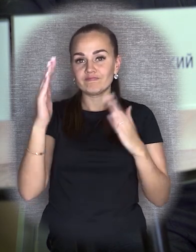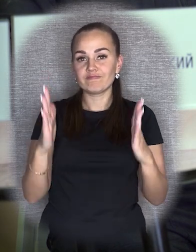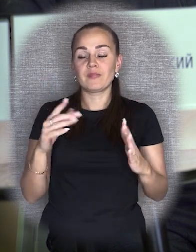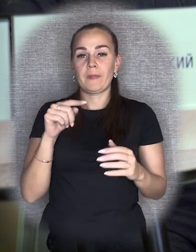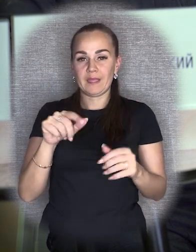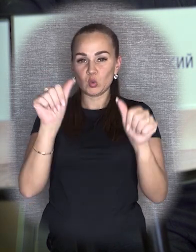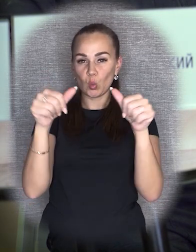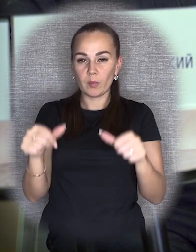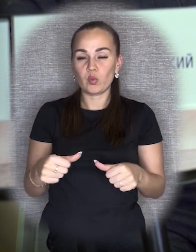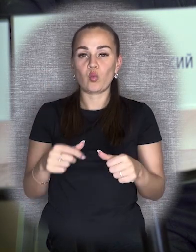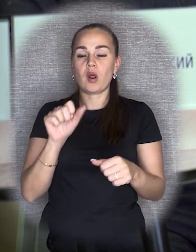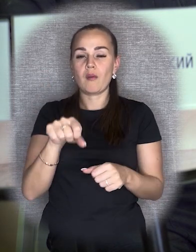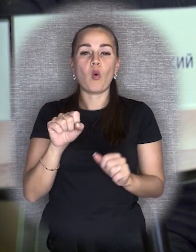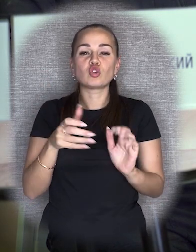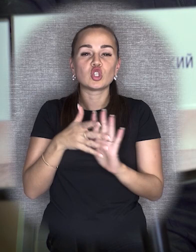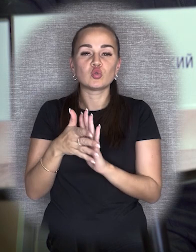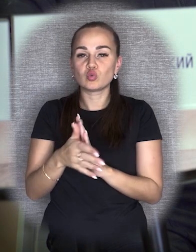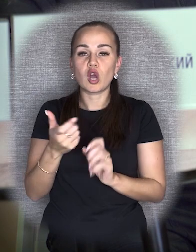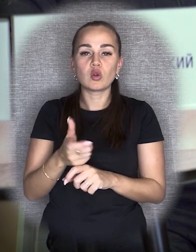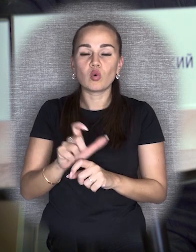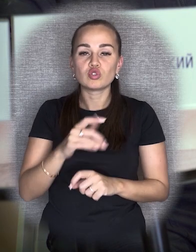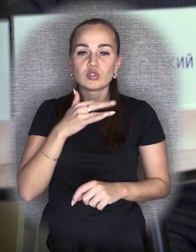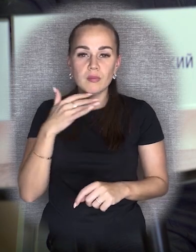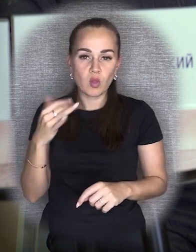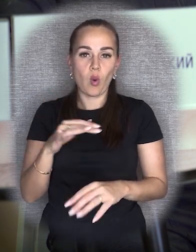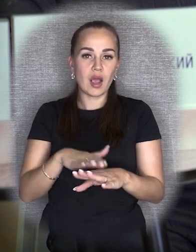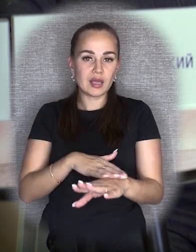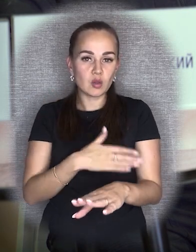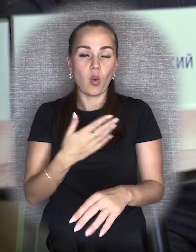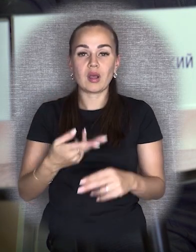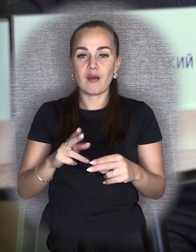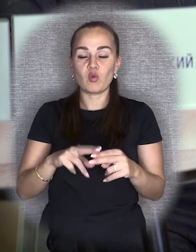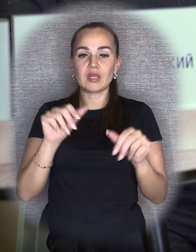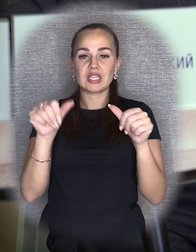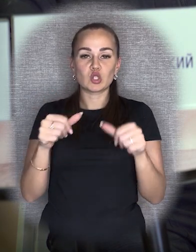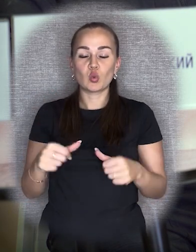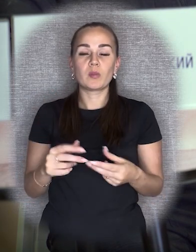который можно изучать. А эти скульптуры не только